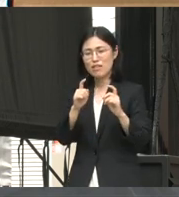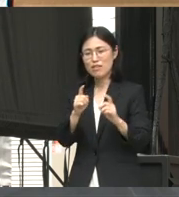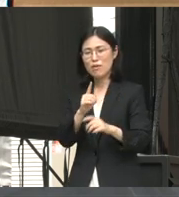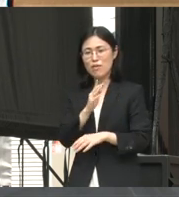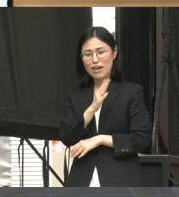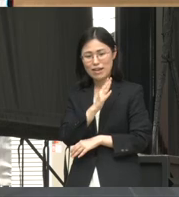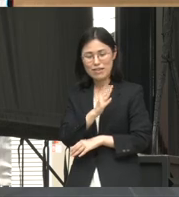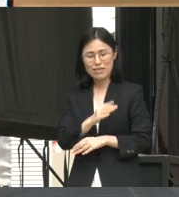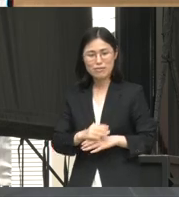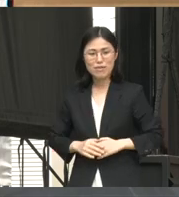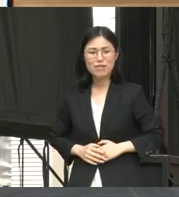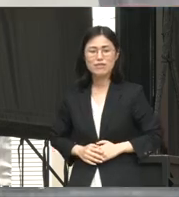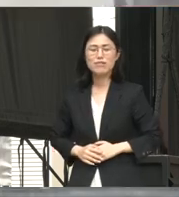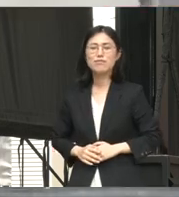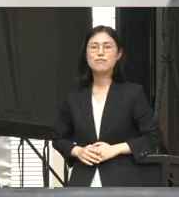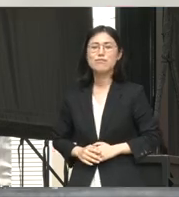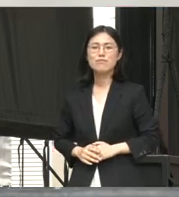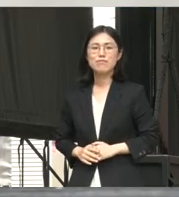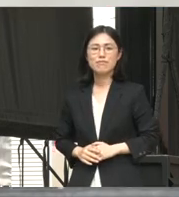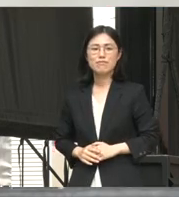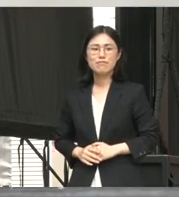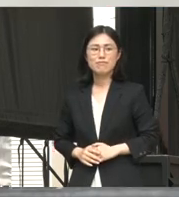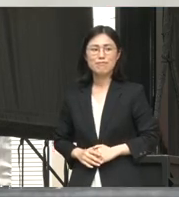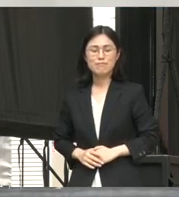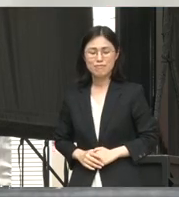長、よろしくお願いいたします。